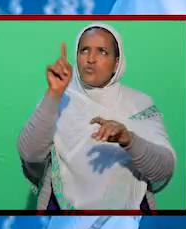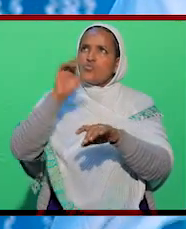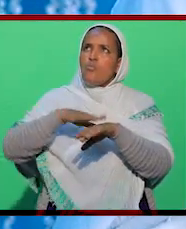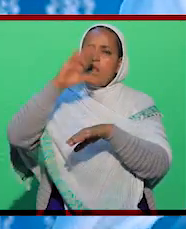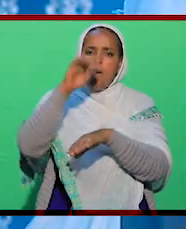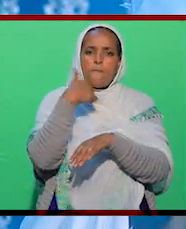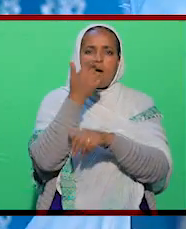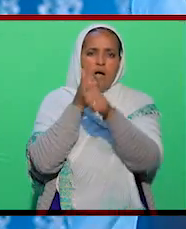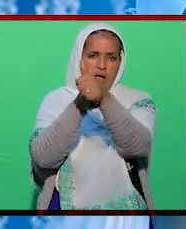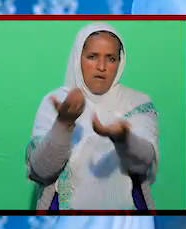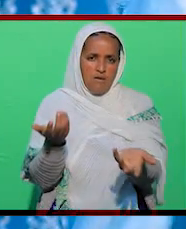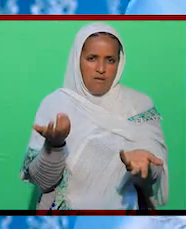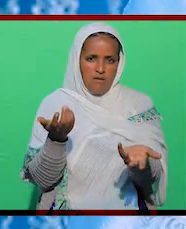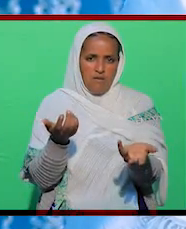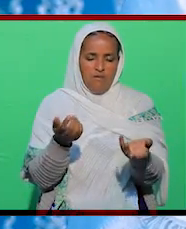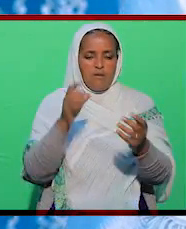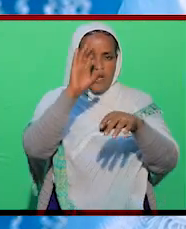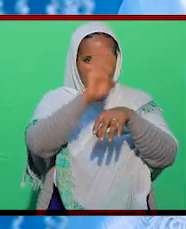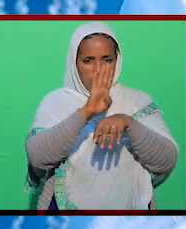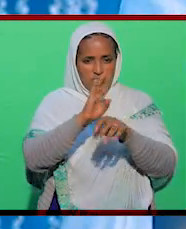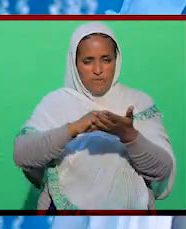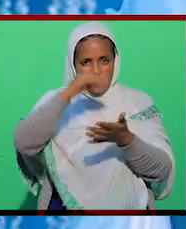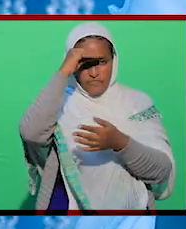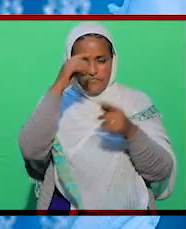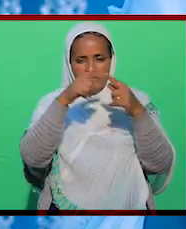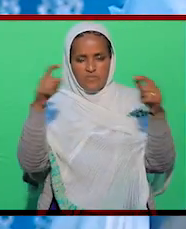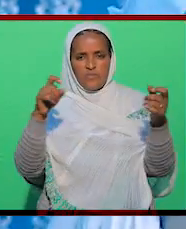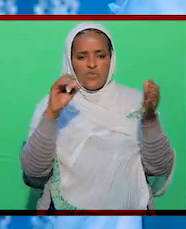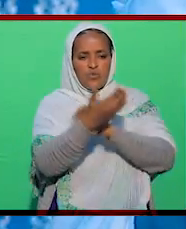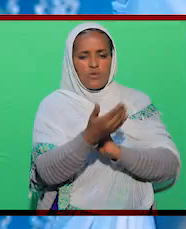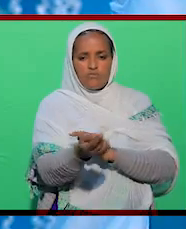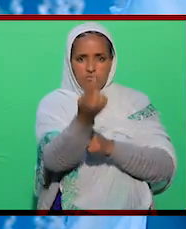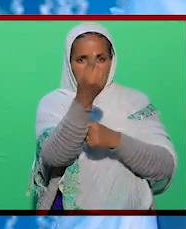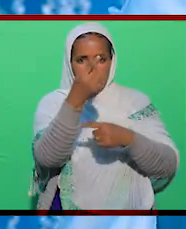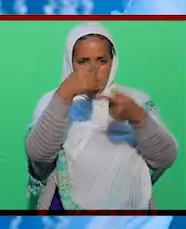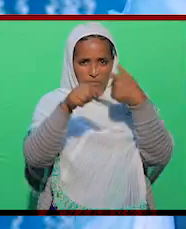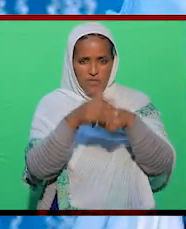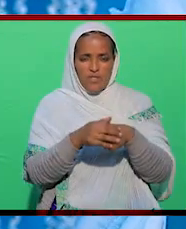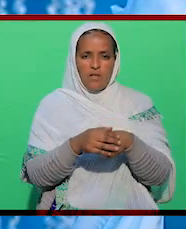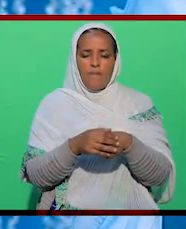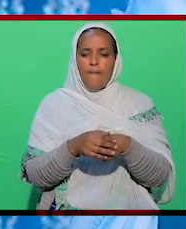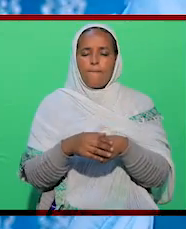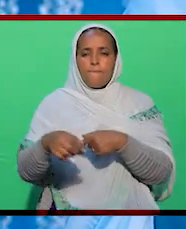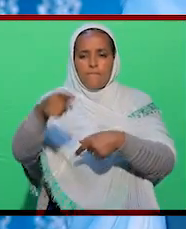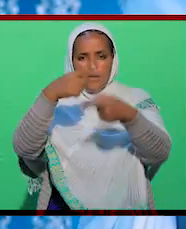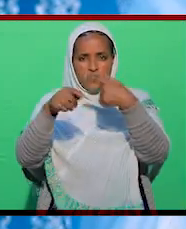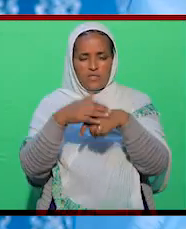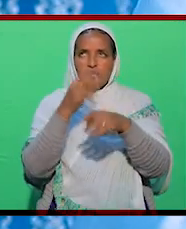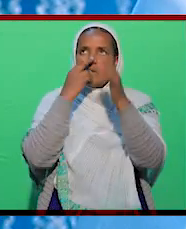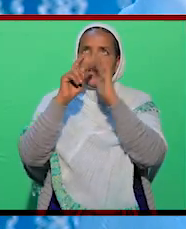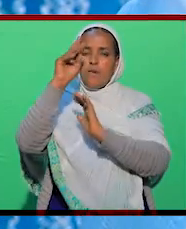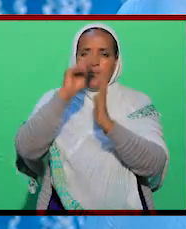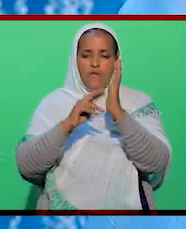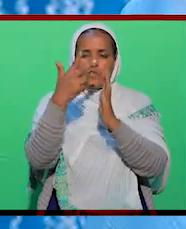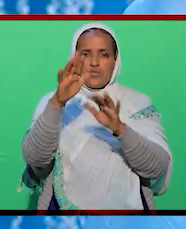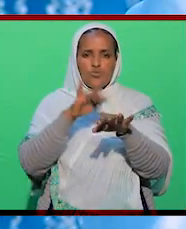አስተማረን ከክርስቶስ በላይ ሌላ ማንን እንከተላለን ስለዚህ ከቤተክርስቲያን ትምህርት ተቃራኒ የሆነ ነገር ይዞ የሚመጣ እንደው በመጽሐፍ